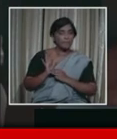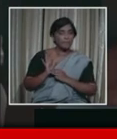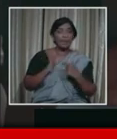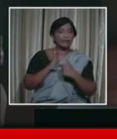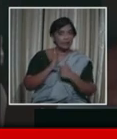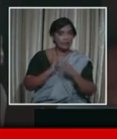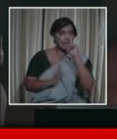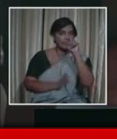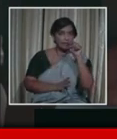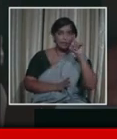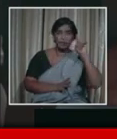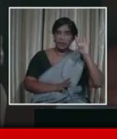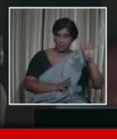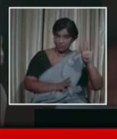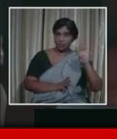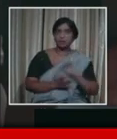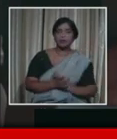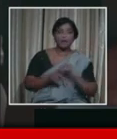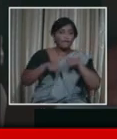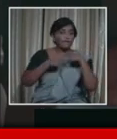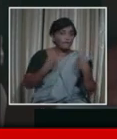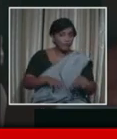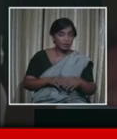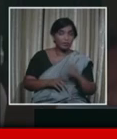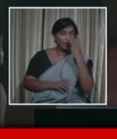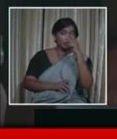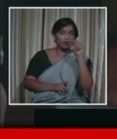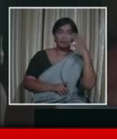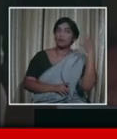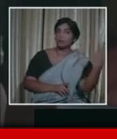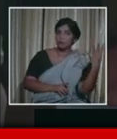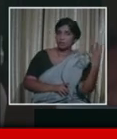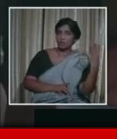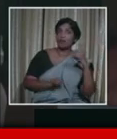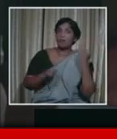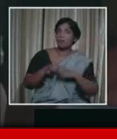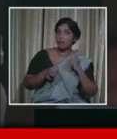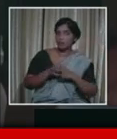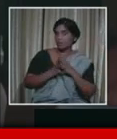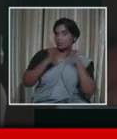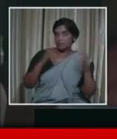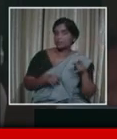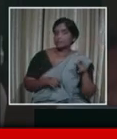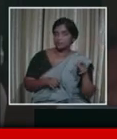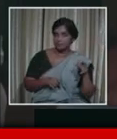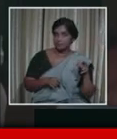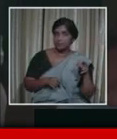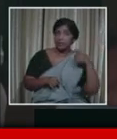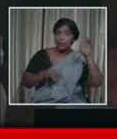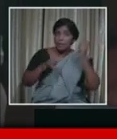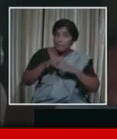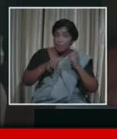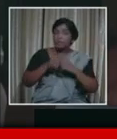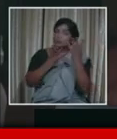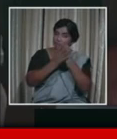trillion 1.4 viyadama 3.4 menna prashne barapatala kama te e prashne walata visundun